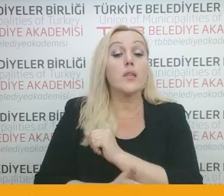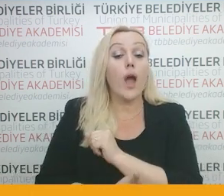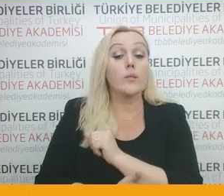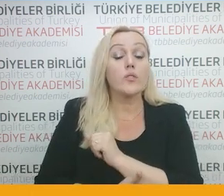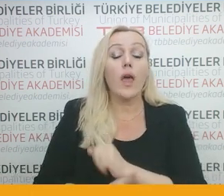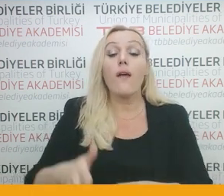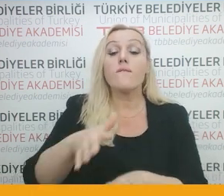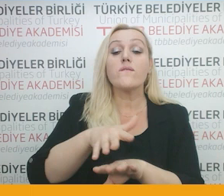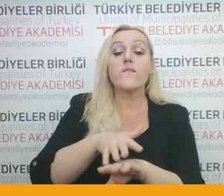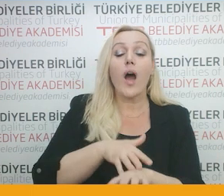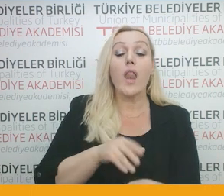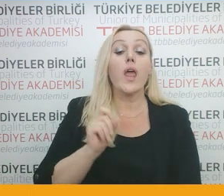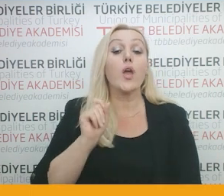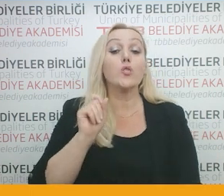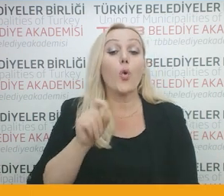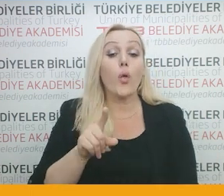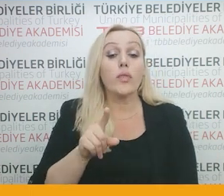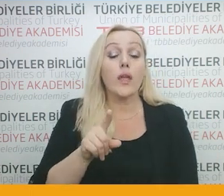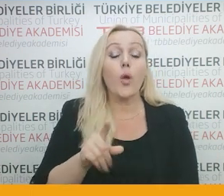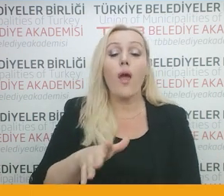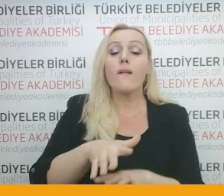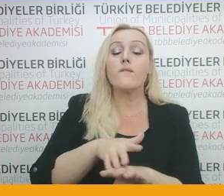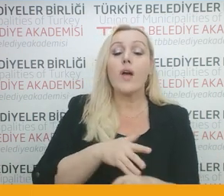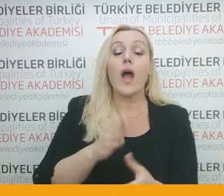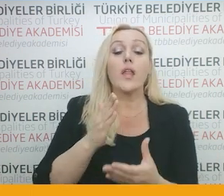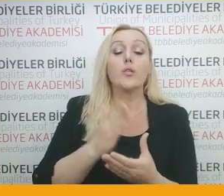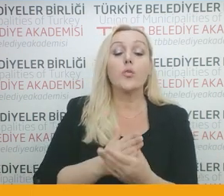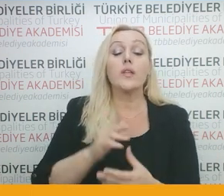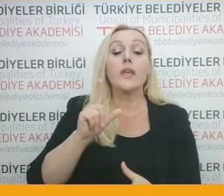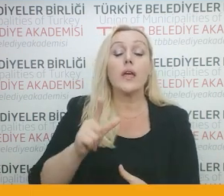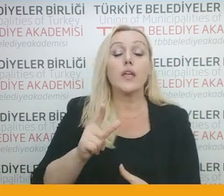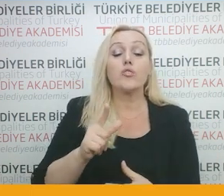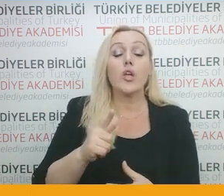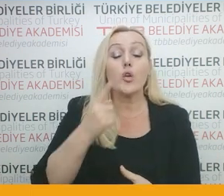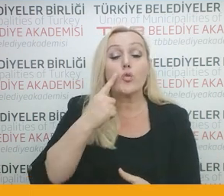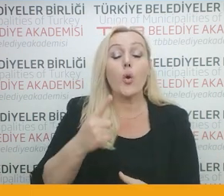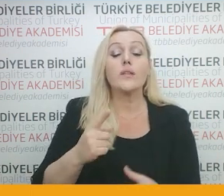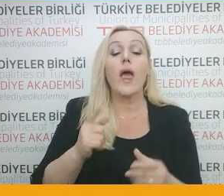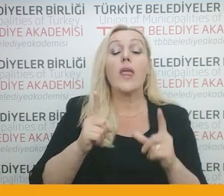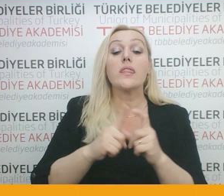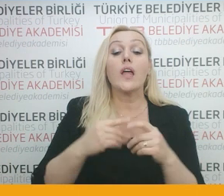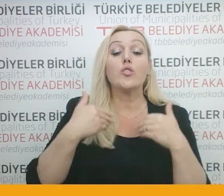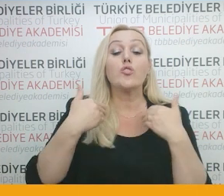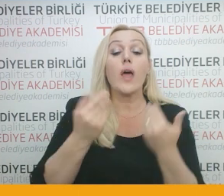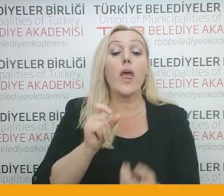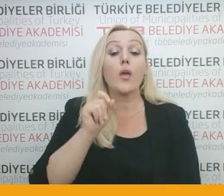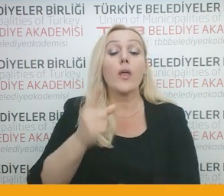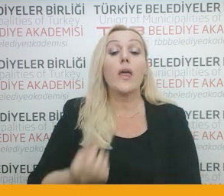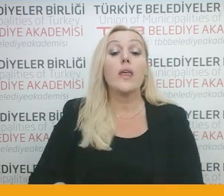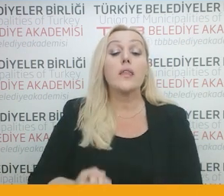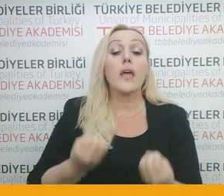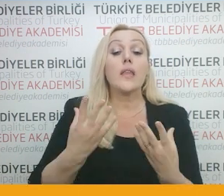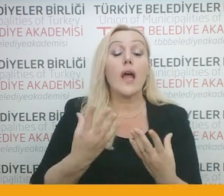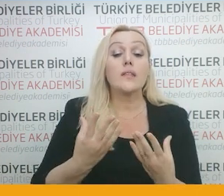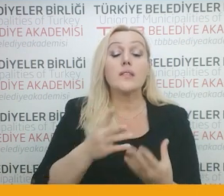amirine yani valiye gönderiyor. Vali dosyayı gerekçeli görüşle birlikte Danıştay'a gönderiyor. Yetersizlik kararı Danıştay uygun